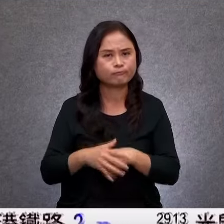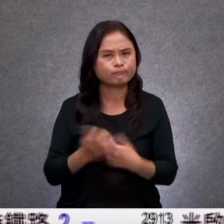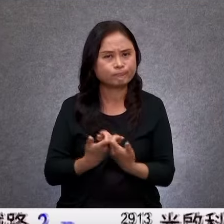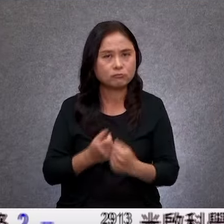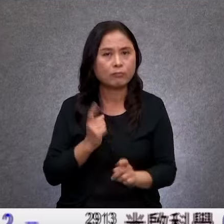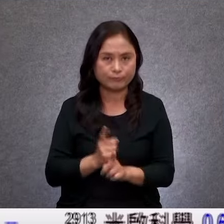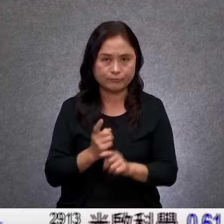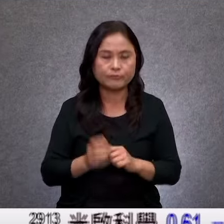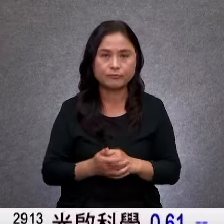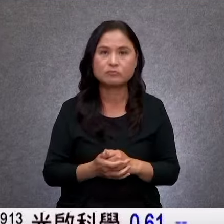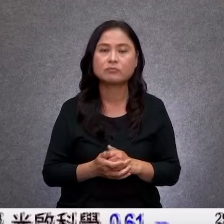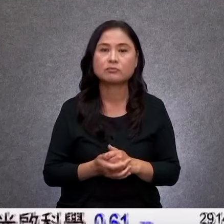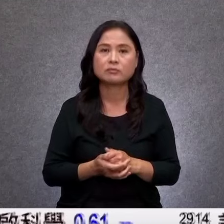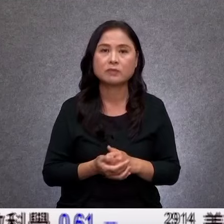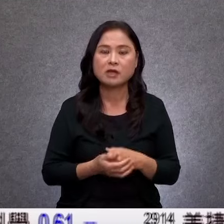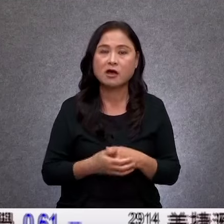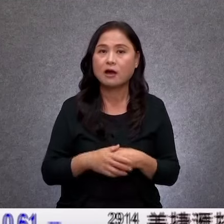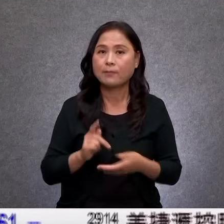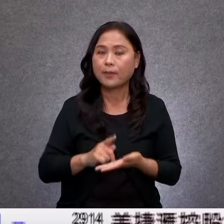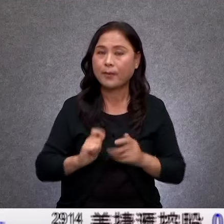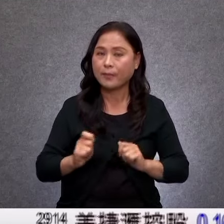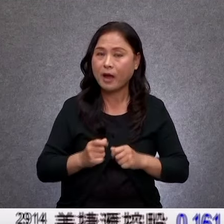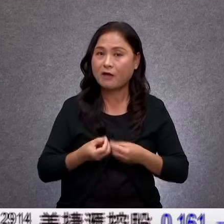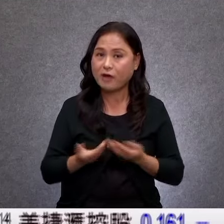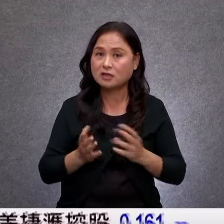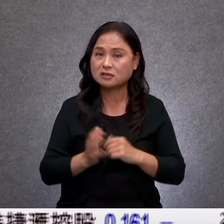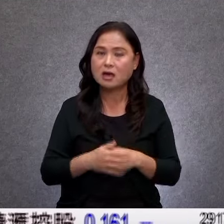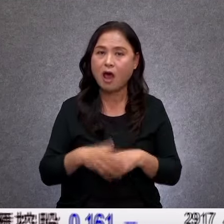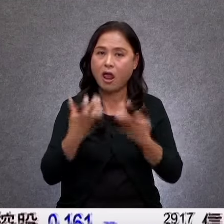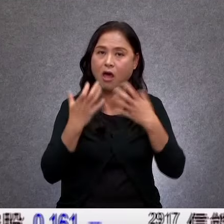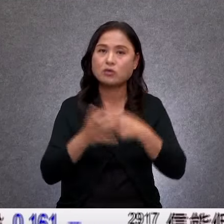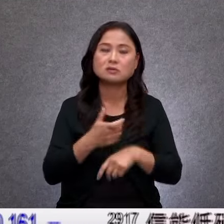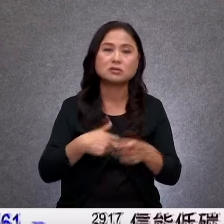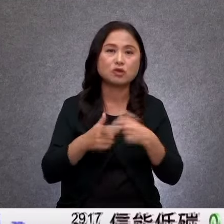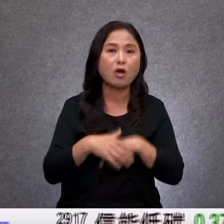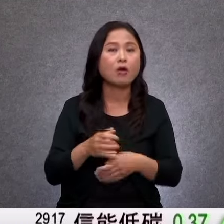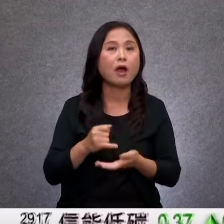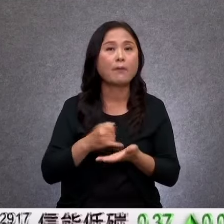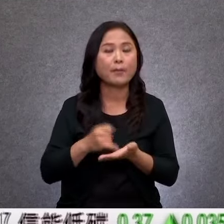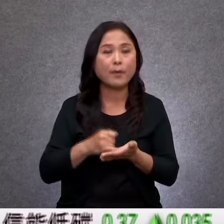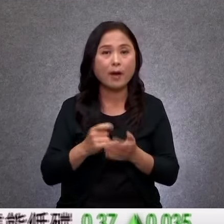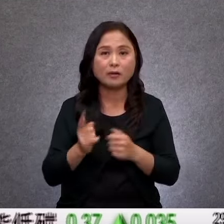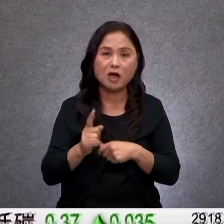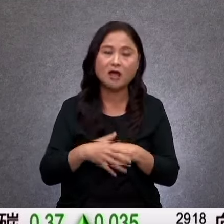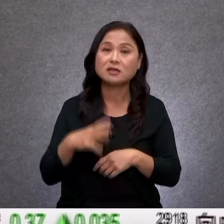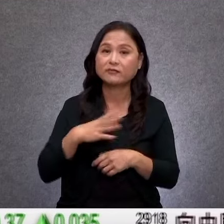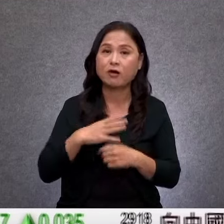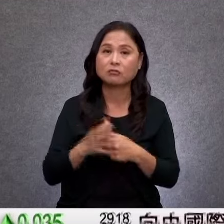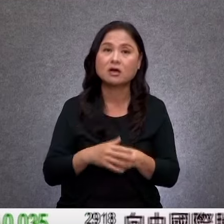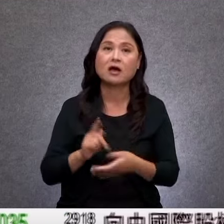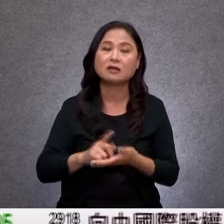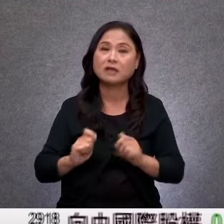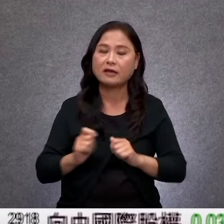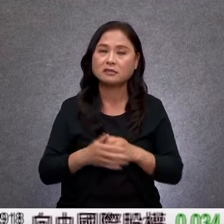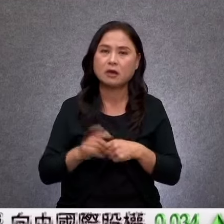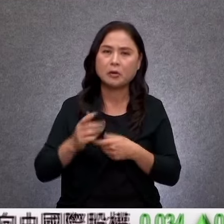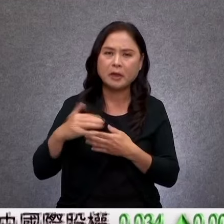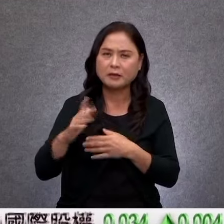機咧都要掌握嘅。喺發債嘅時候，我哋會留意一下市場嘅利率走勢